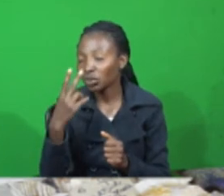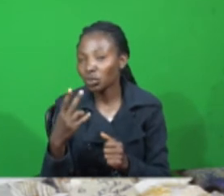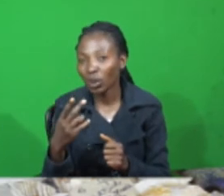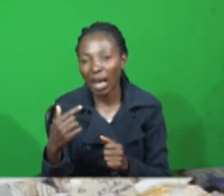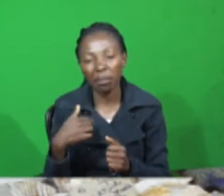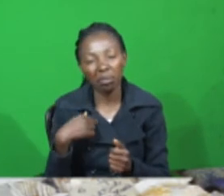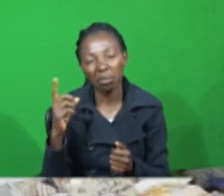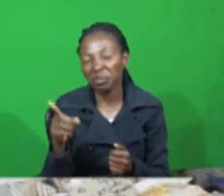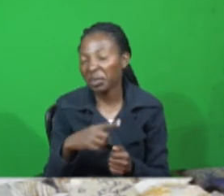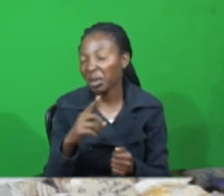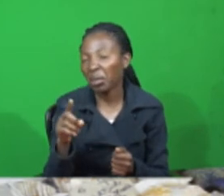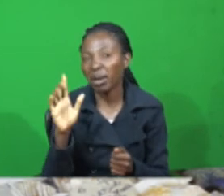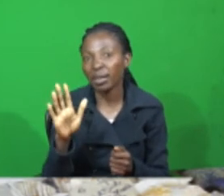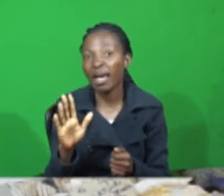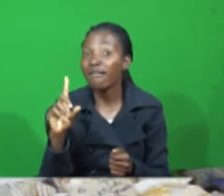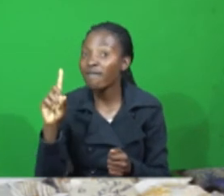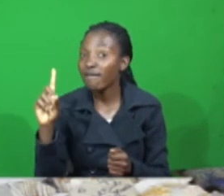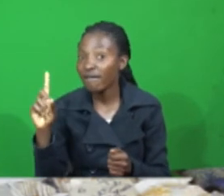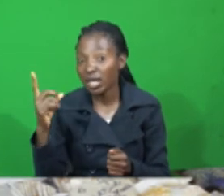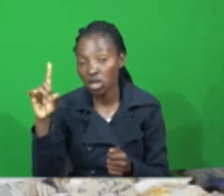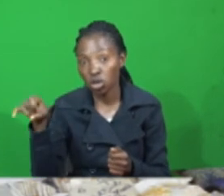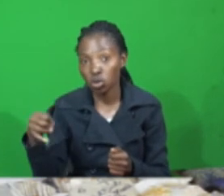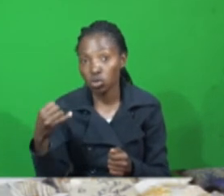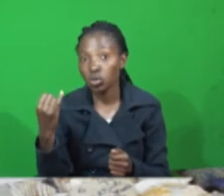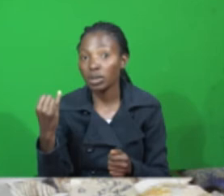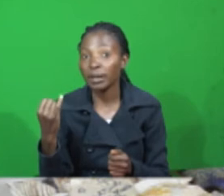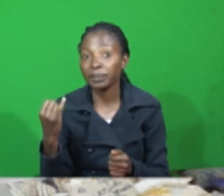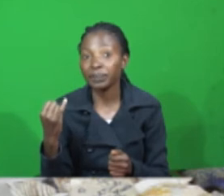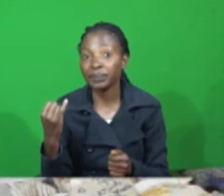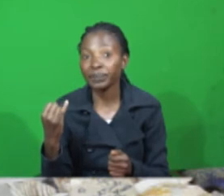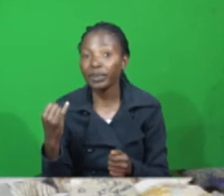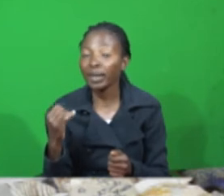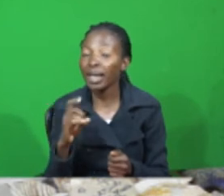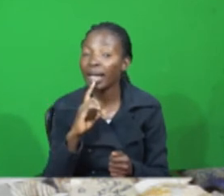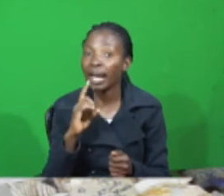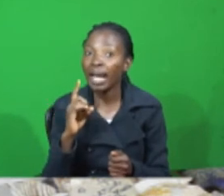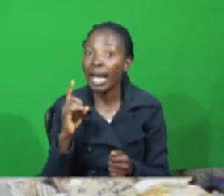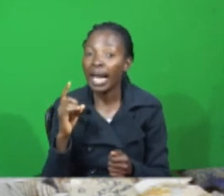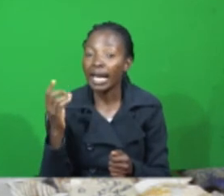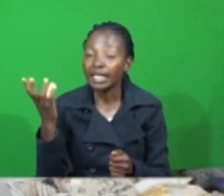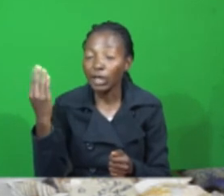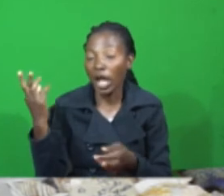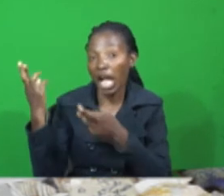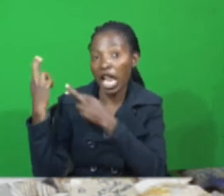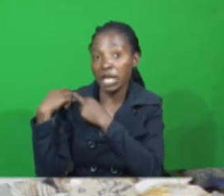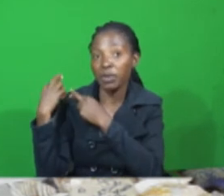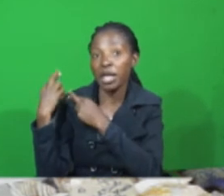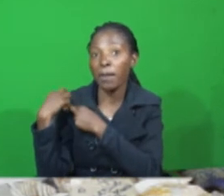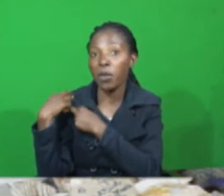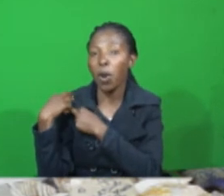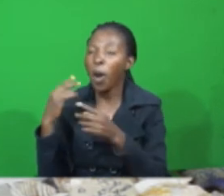kuti ndiye akakanganisa. Chekutanga chiri kuitwa naJudha vaterere. Ari kutora responsibility.